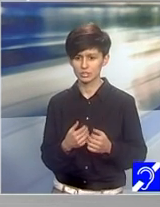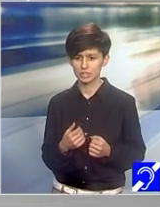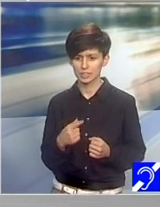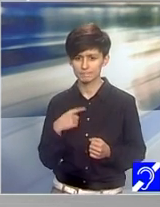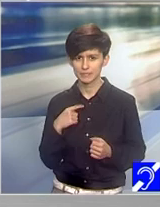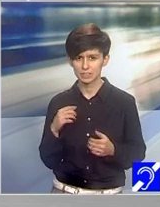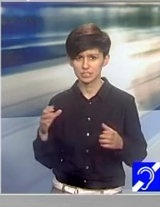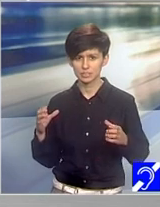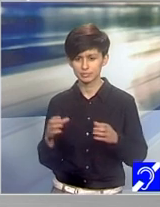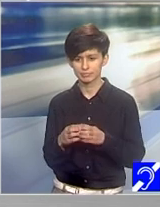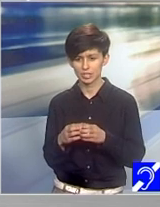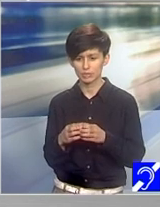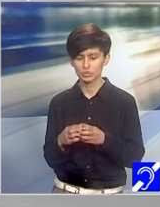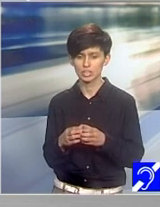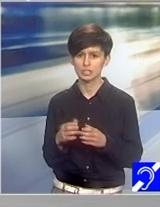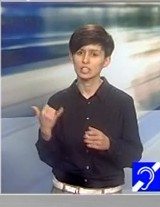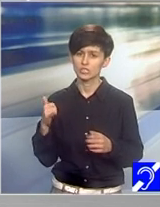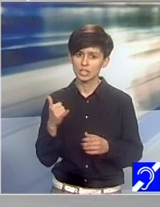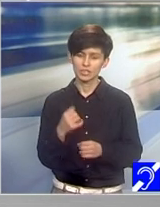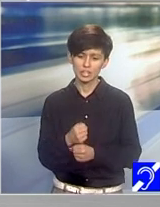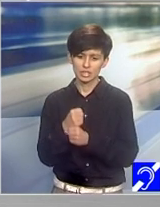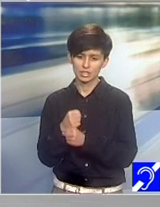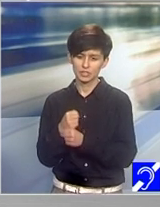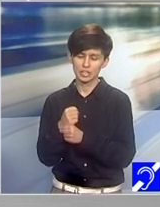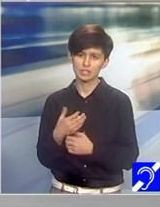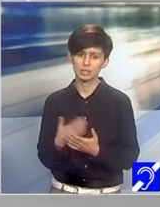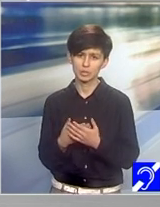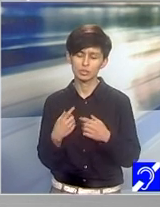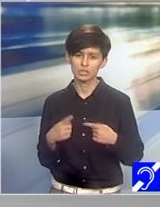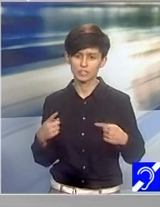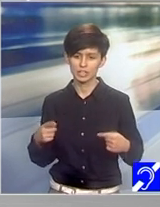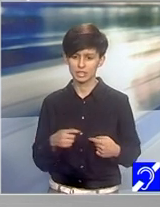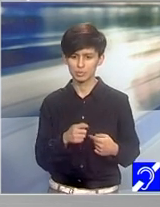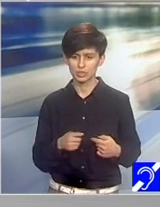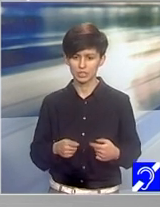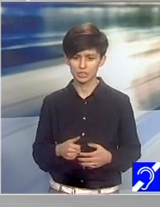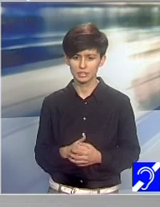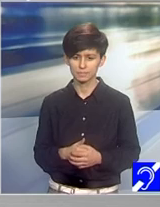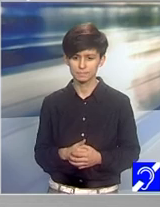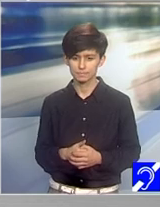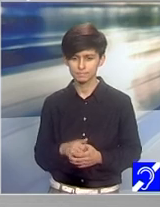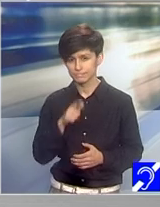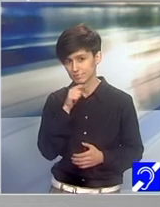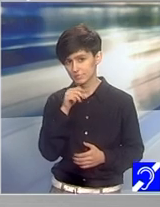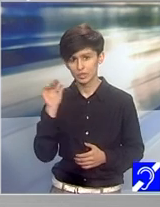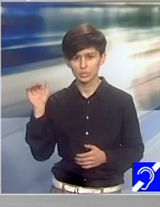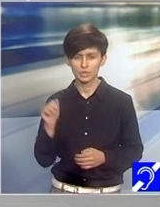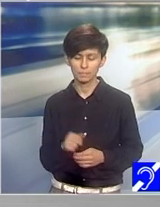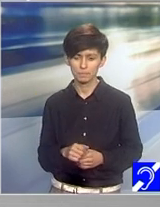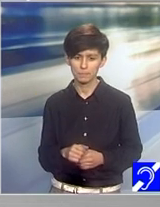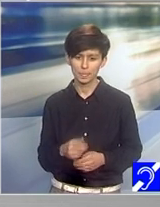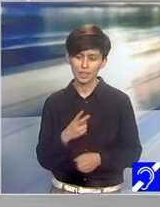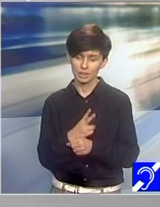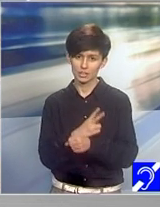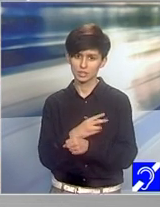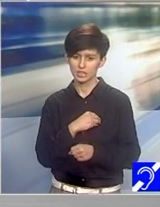sunt mai uniți și vin finanțări pentru diferite proiecte. La noi proiectele astea, statul polonez. Păi,